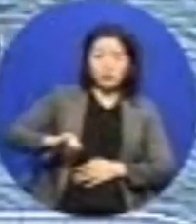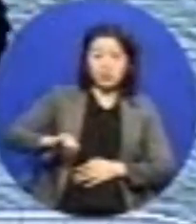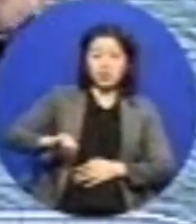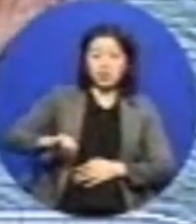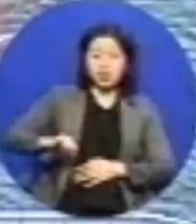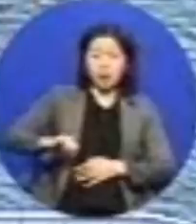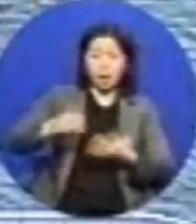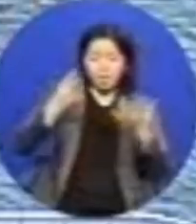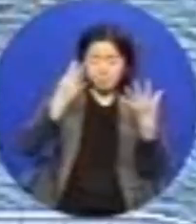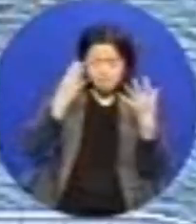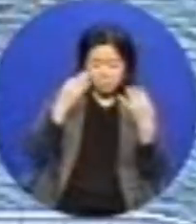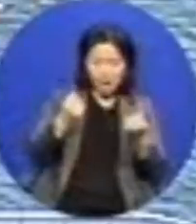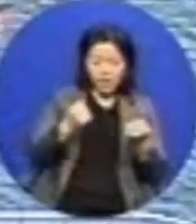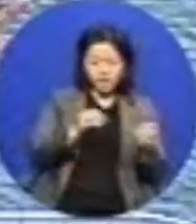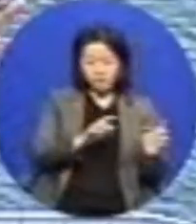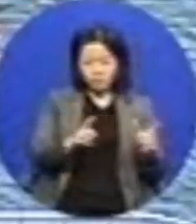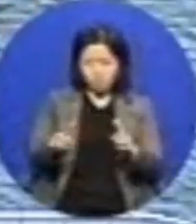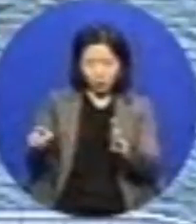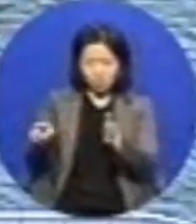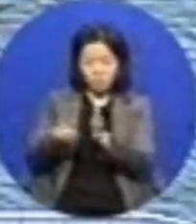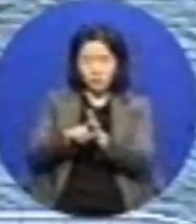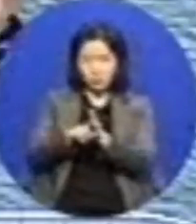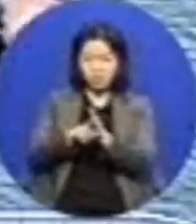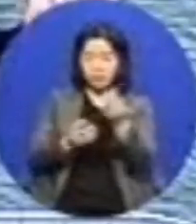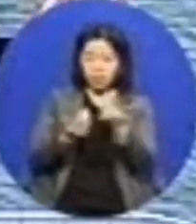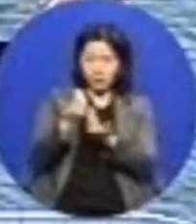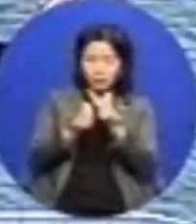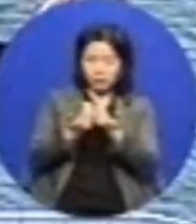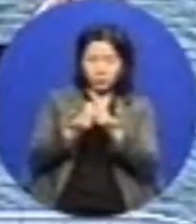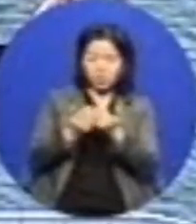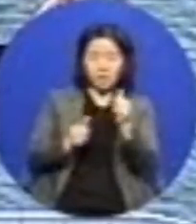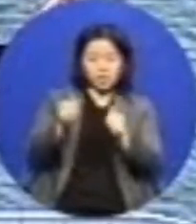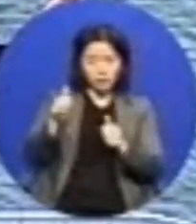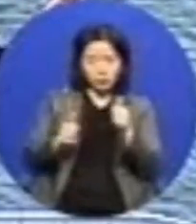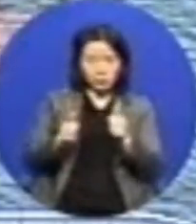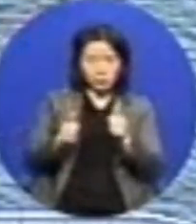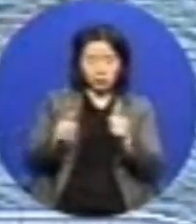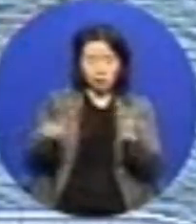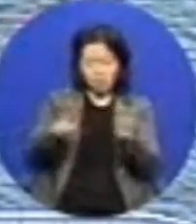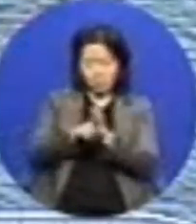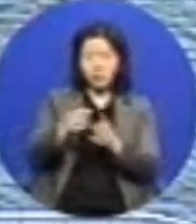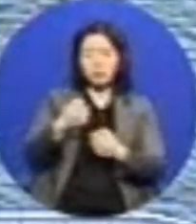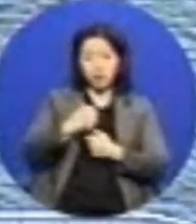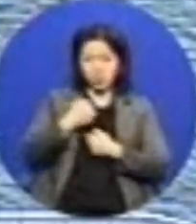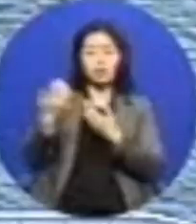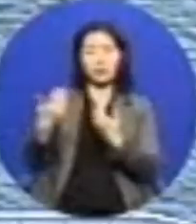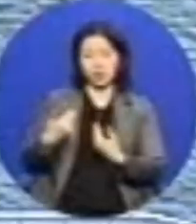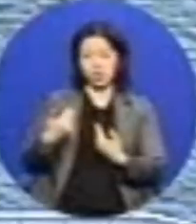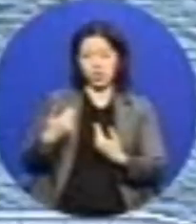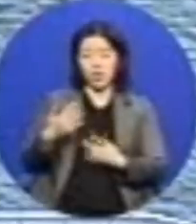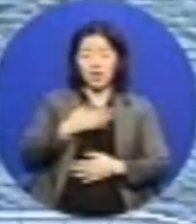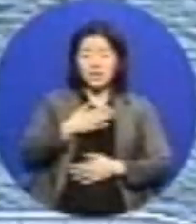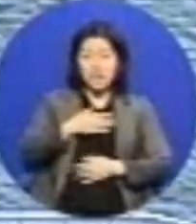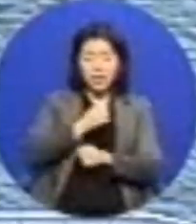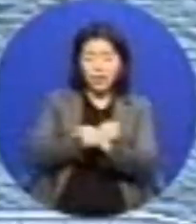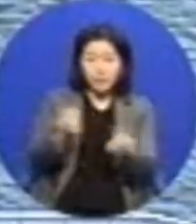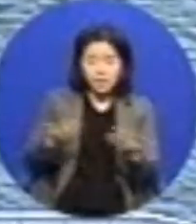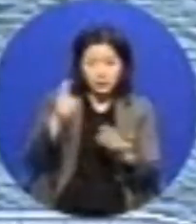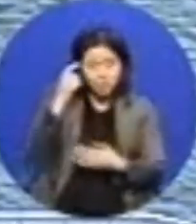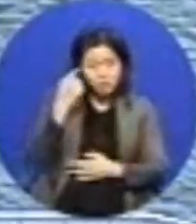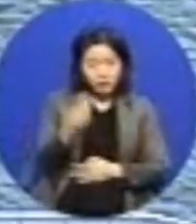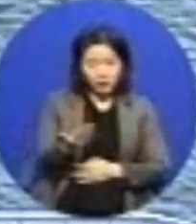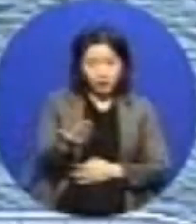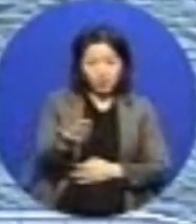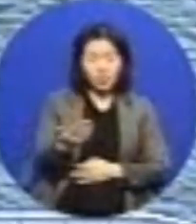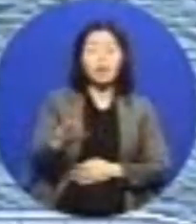공간 신앙적인 시온과 갈등 에서부터 지켜 준 것입니다 제가 했겠어요 제 믿음을